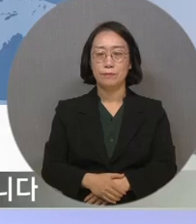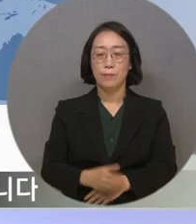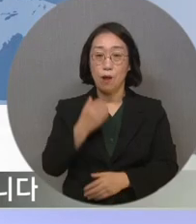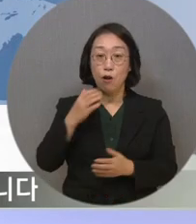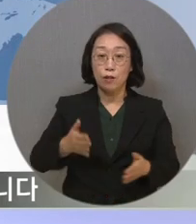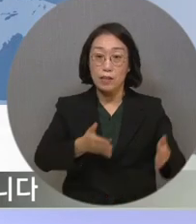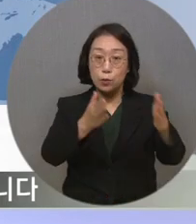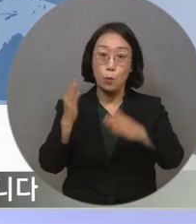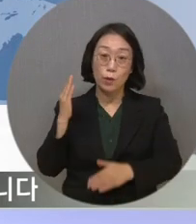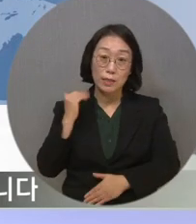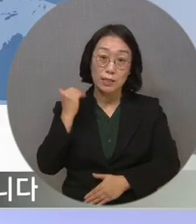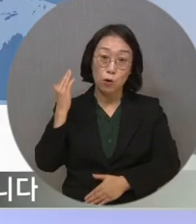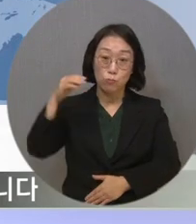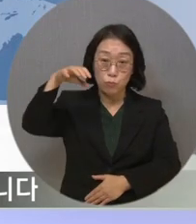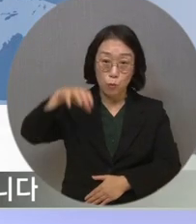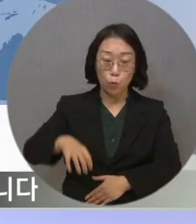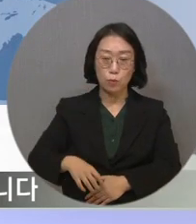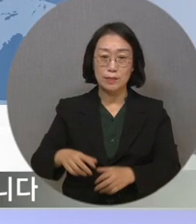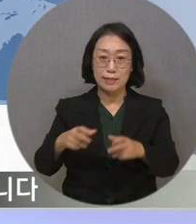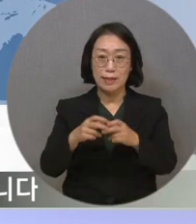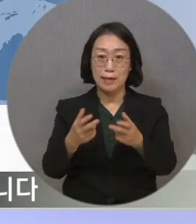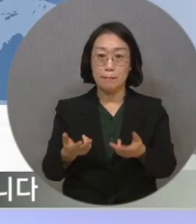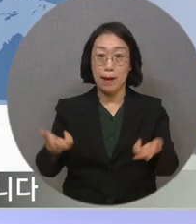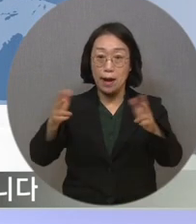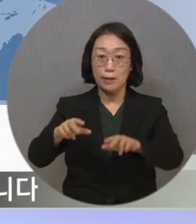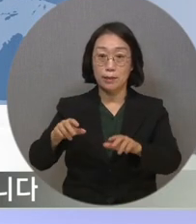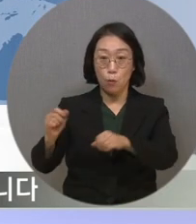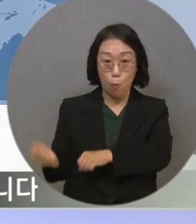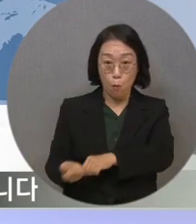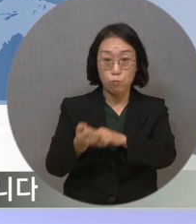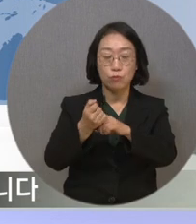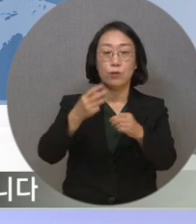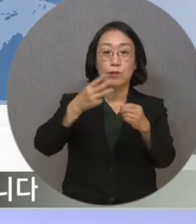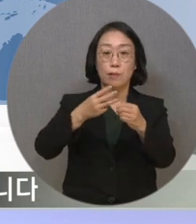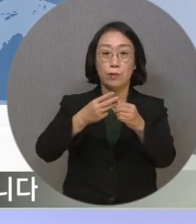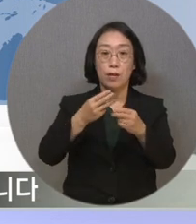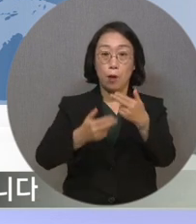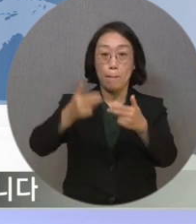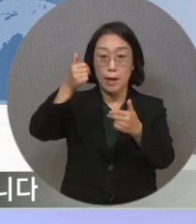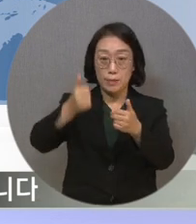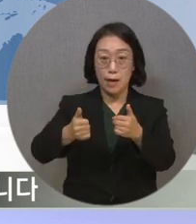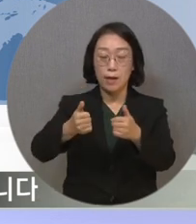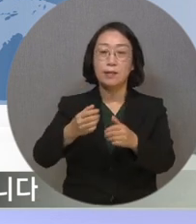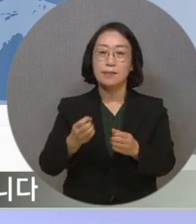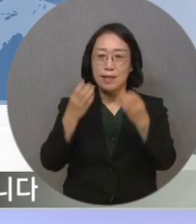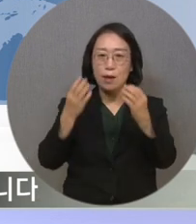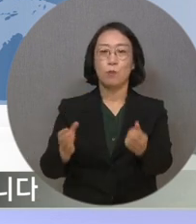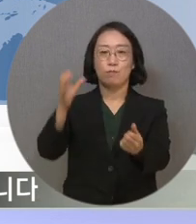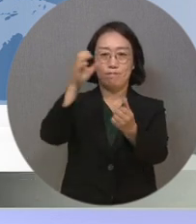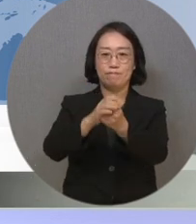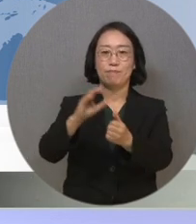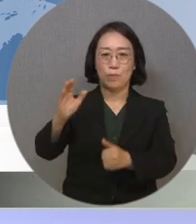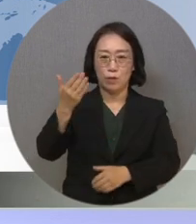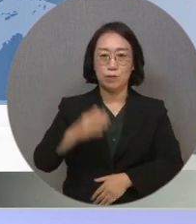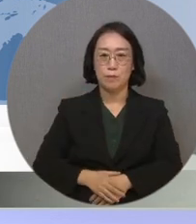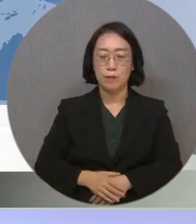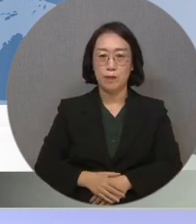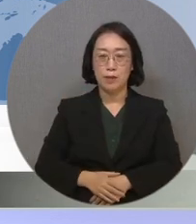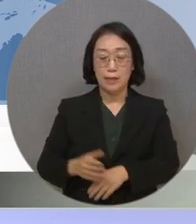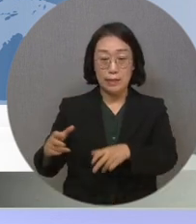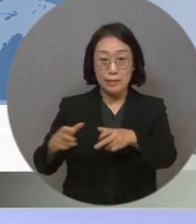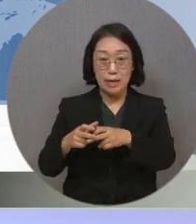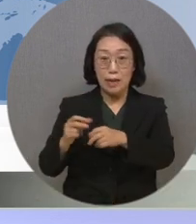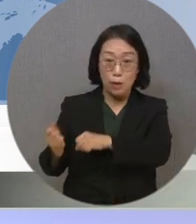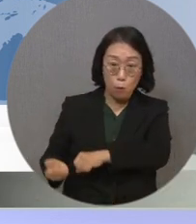경기도 의정부시 장애인 파크골프협회의 김정창 3대 협회장에 새롭게 취임했습니다. 장애인